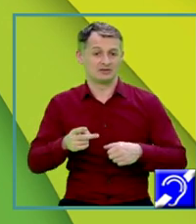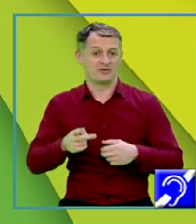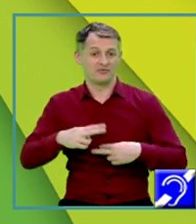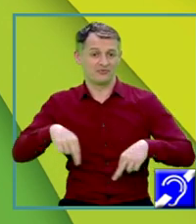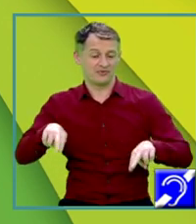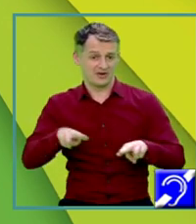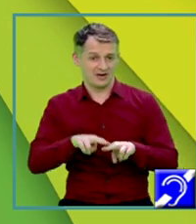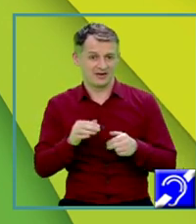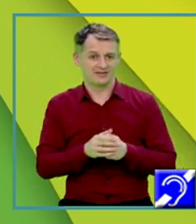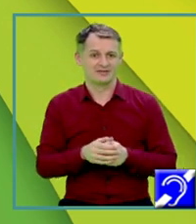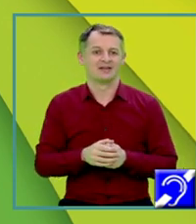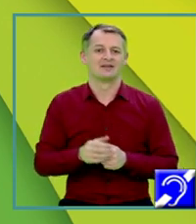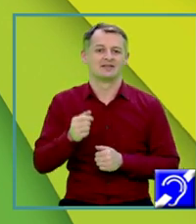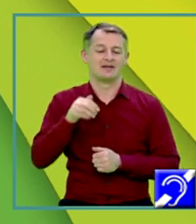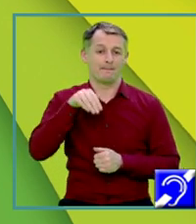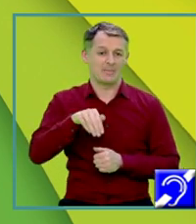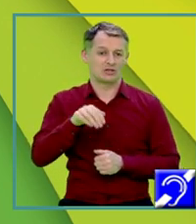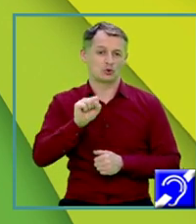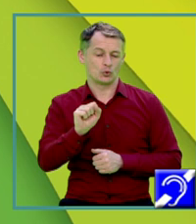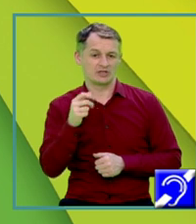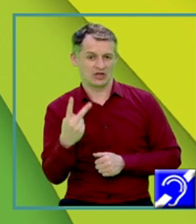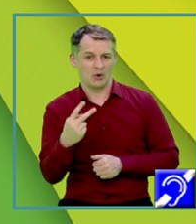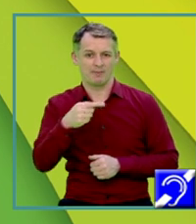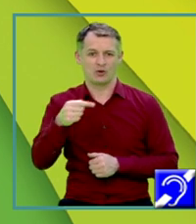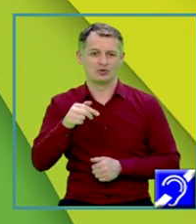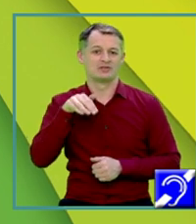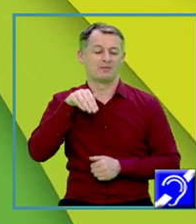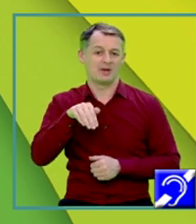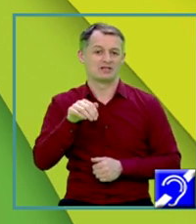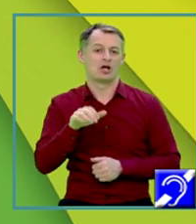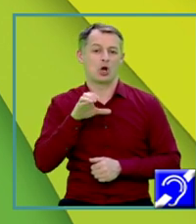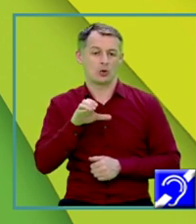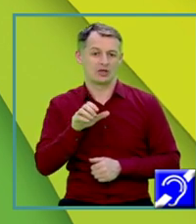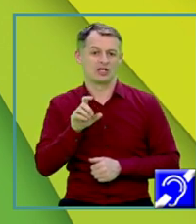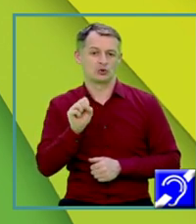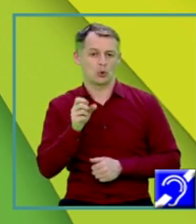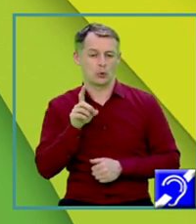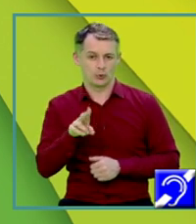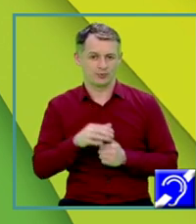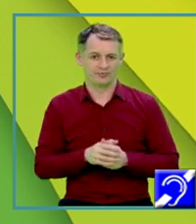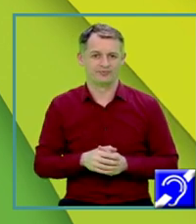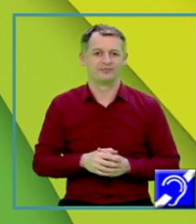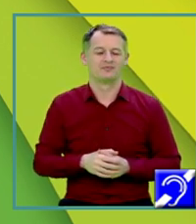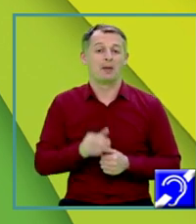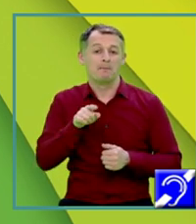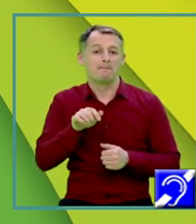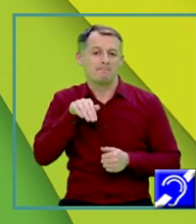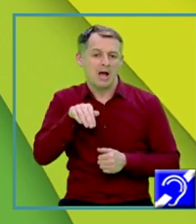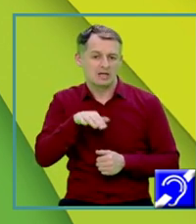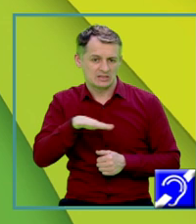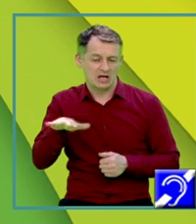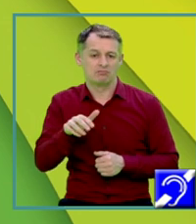diferența dintre masa soluției 2 și masa de clorură de sodiu, adică masa de substanță dizolvată.